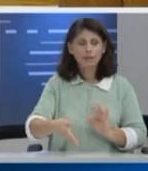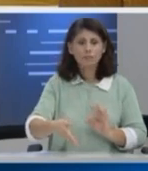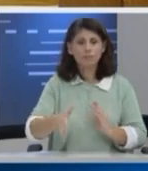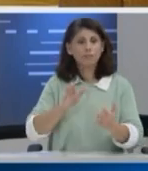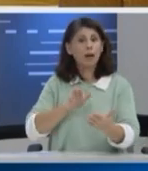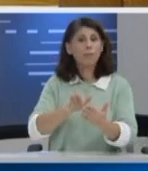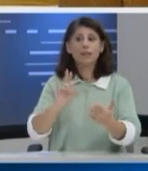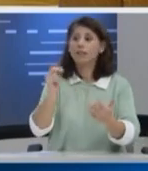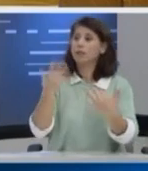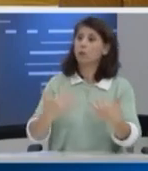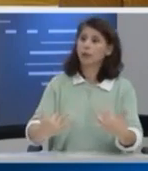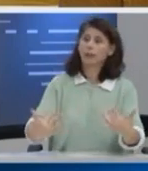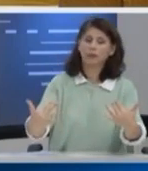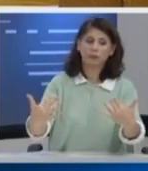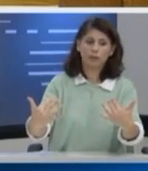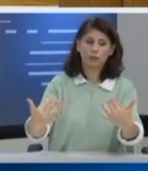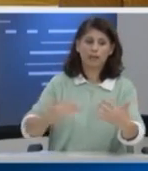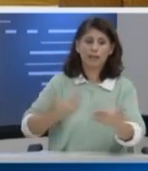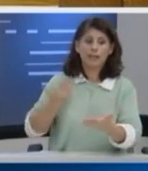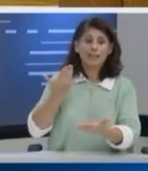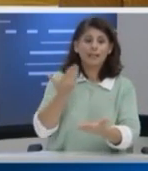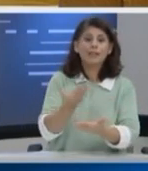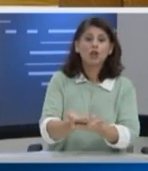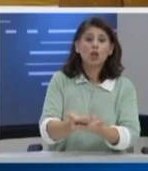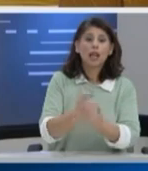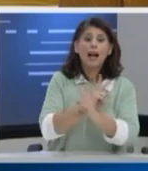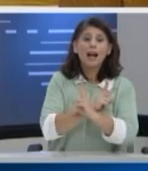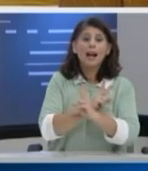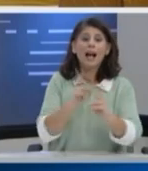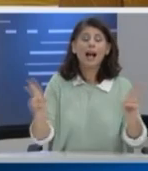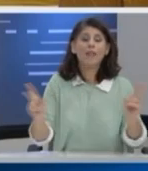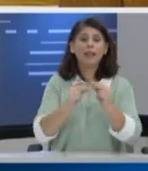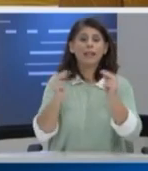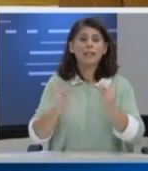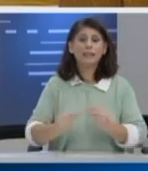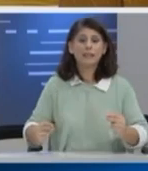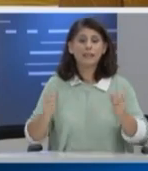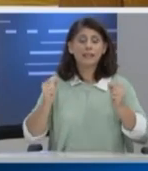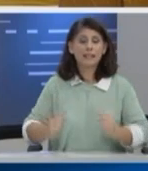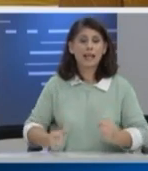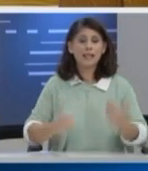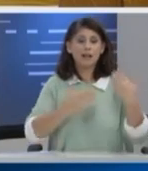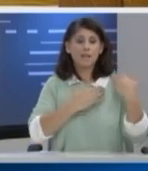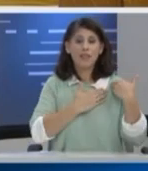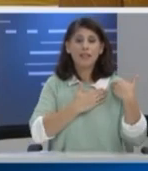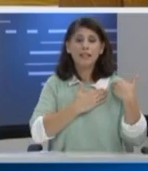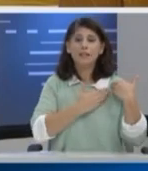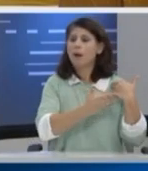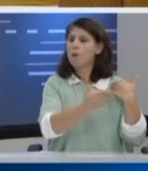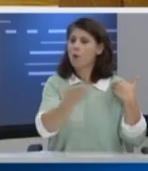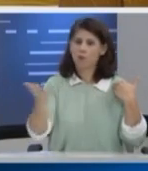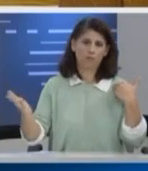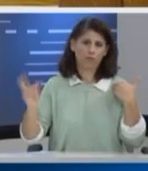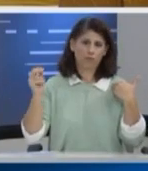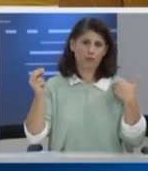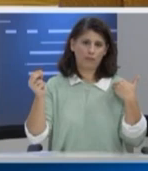ενώπιον της εθνικής αντιπροσωπείας ζητώντας καθαρές λύσεις και στάση ευθύνης από όλους τους βουλευτές.